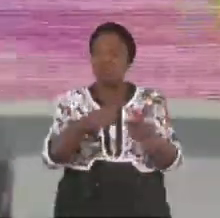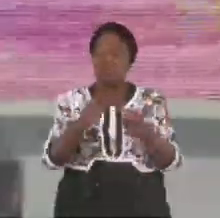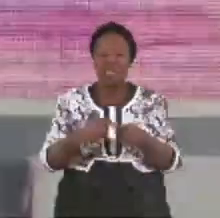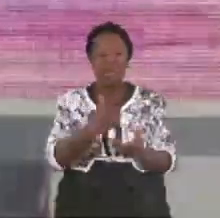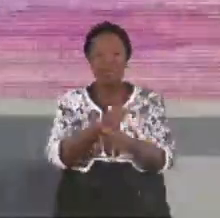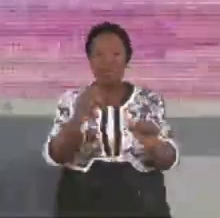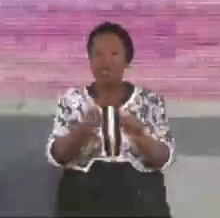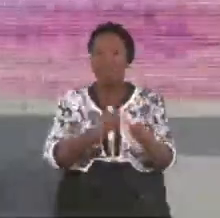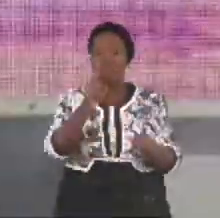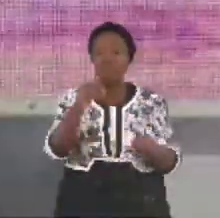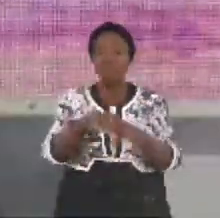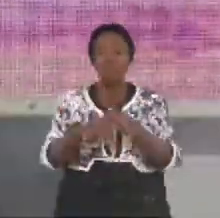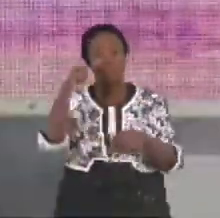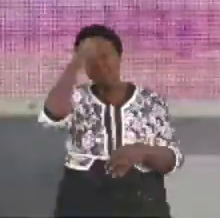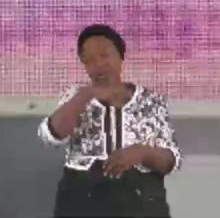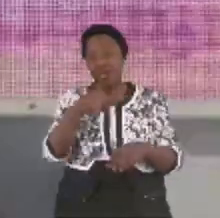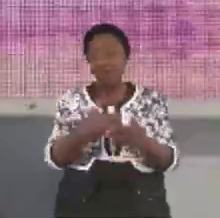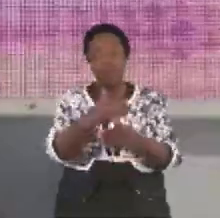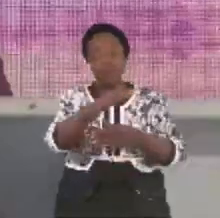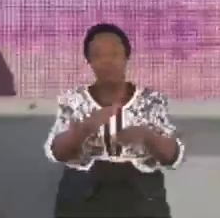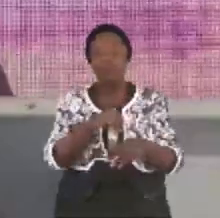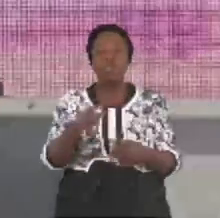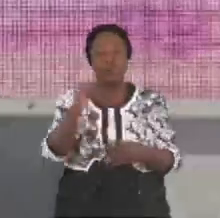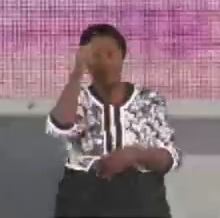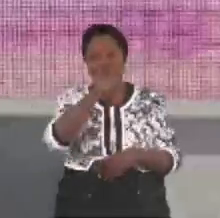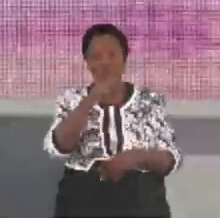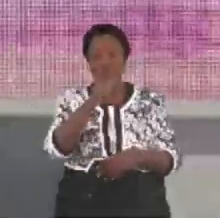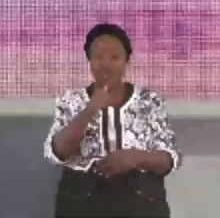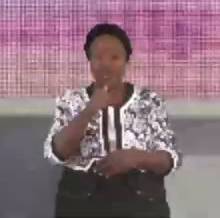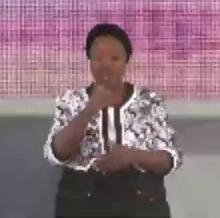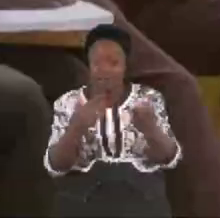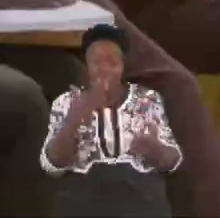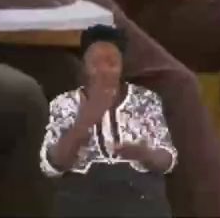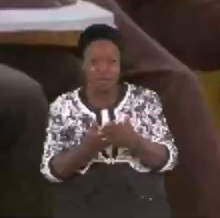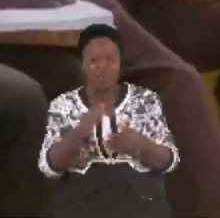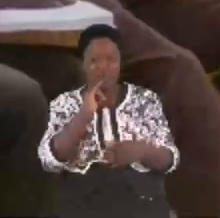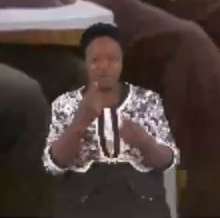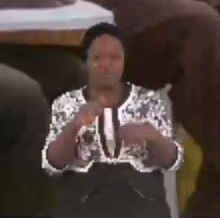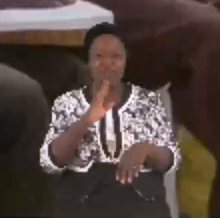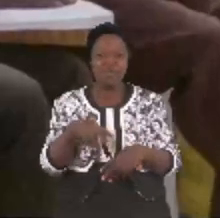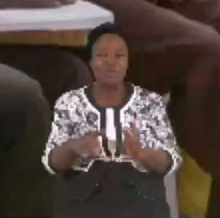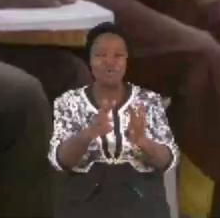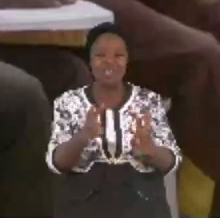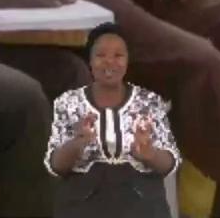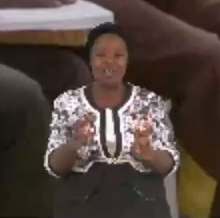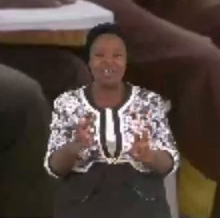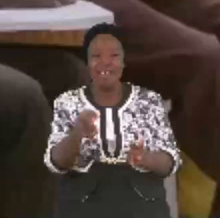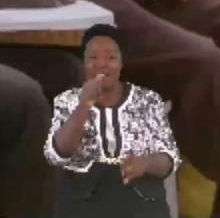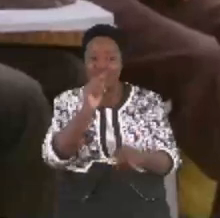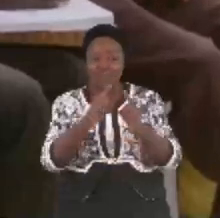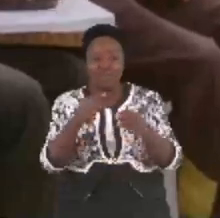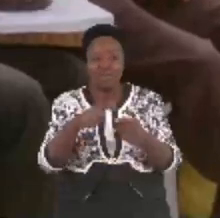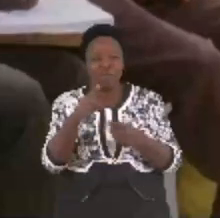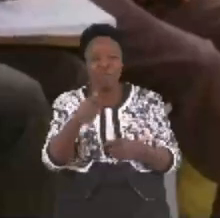libérer tous ceux qui sont en Afrique, en Europe et au-delà. Quelque chose de bon t'arrivera. Je te parle